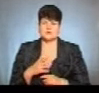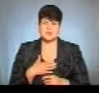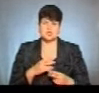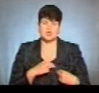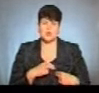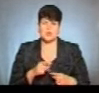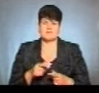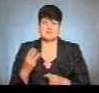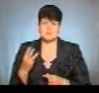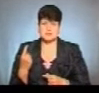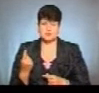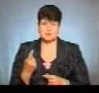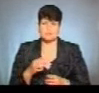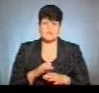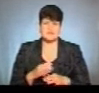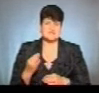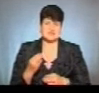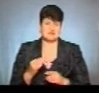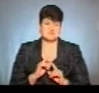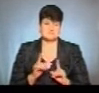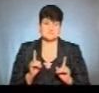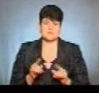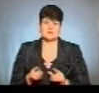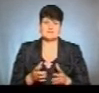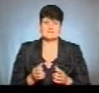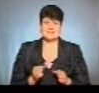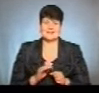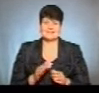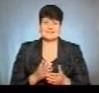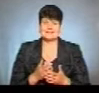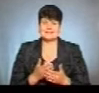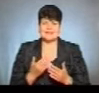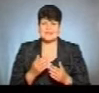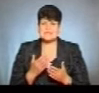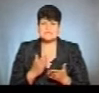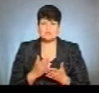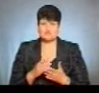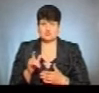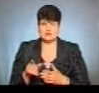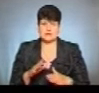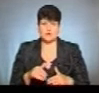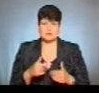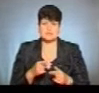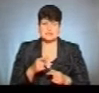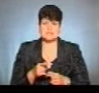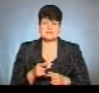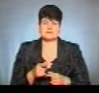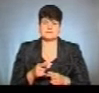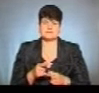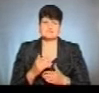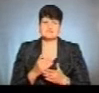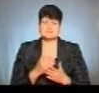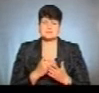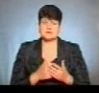Хмельницькій області провели цікавий експеримент. Вони взяли неіснуючу людину і подали її в соціологічний